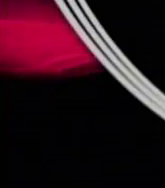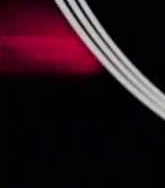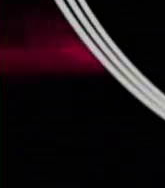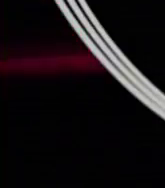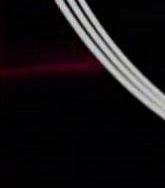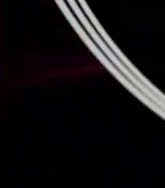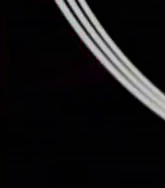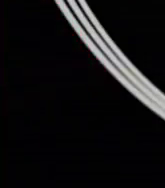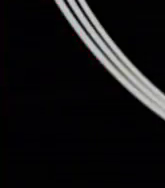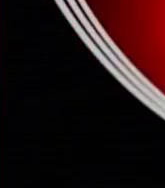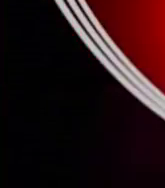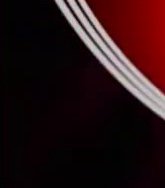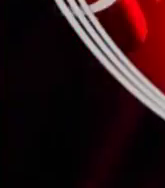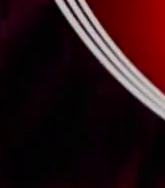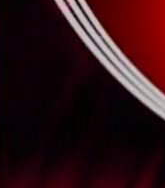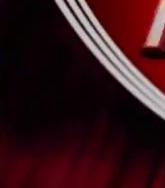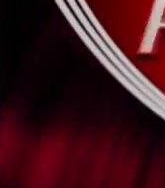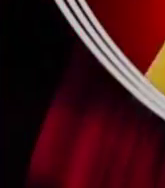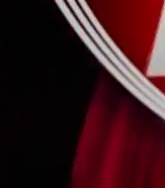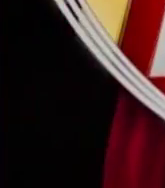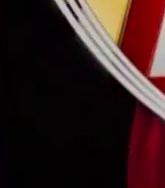हट न्युज एक्सप्रेस।